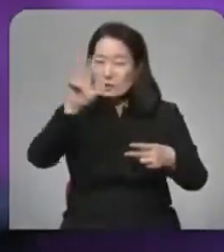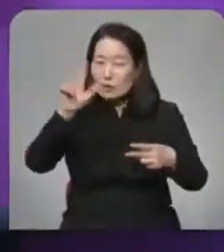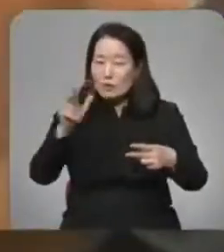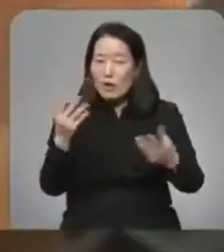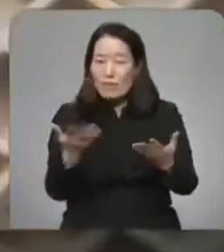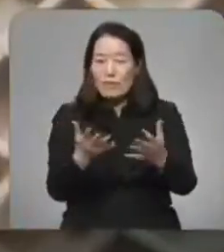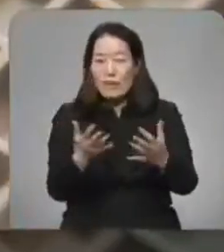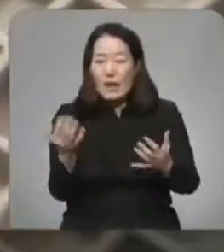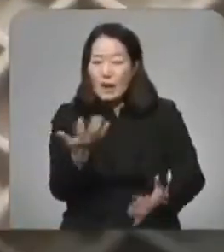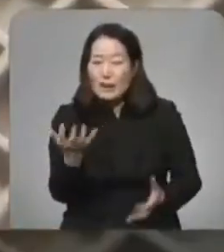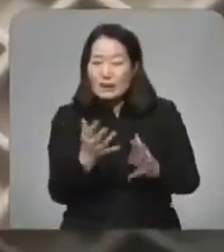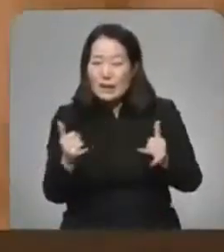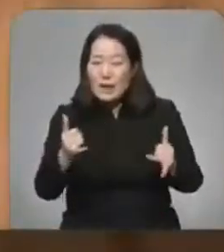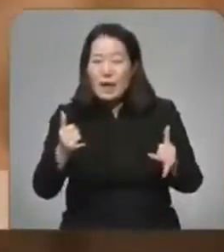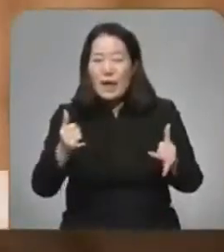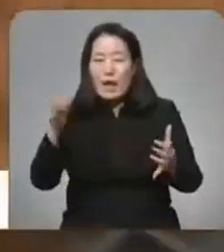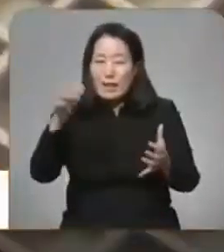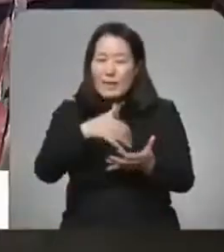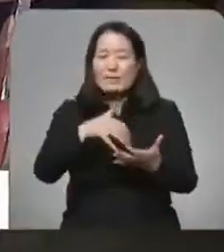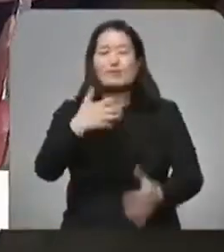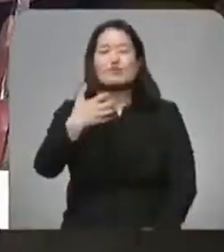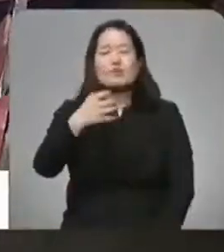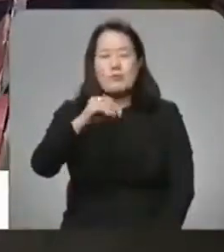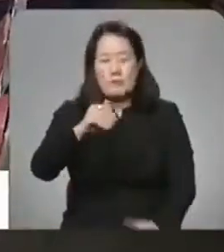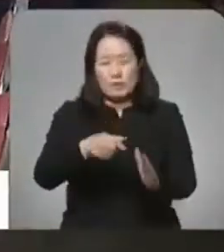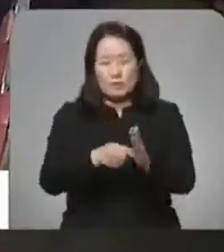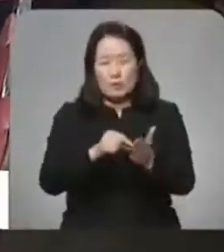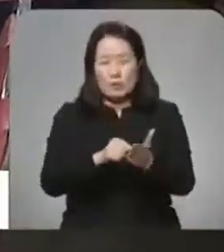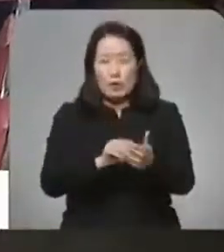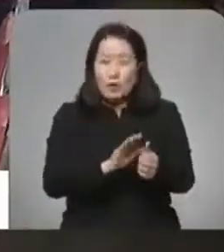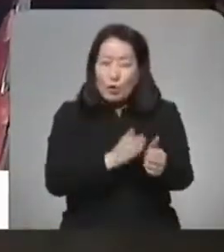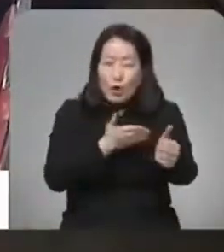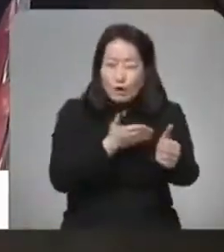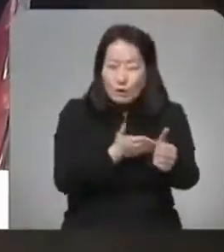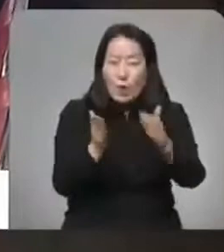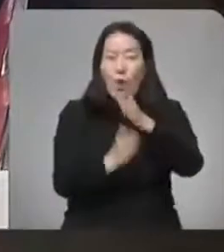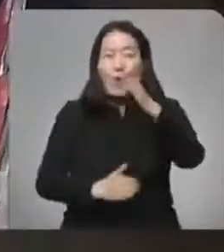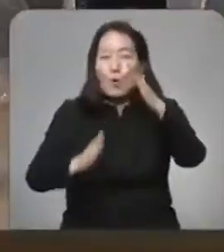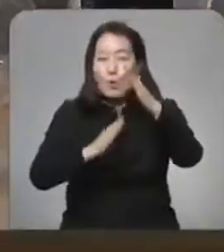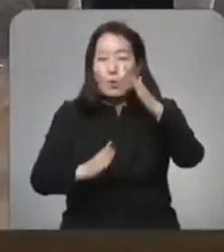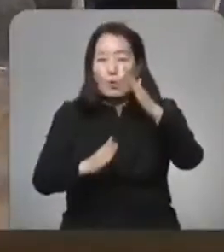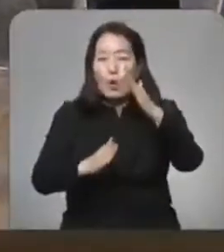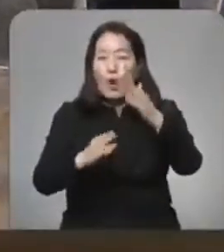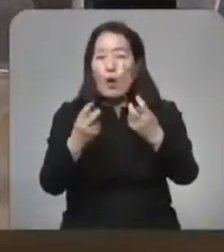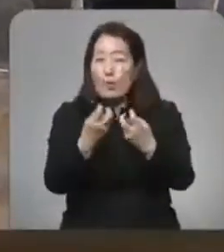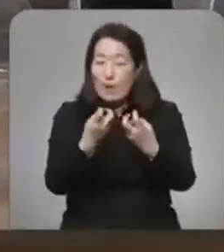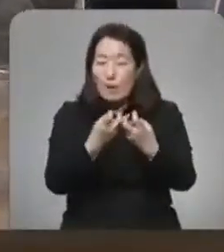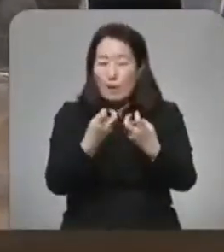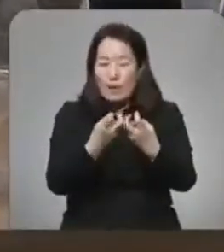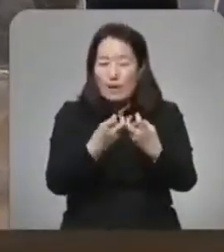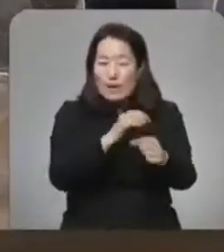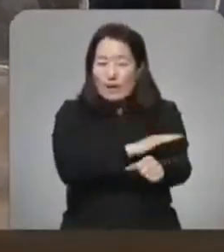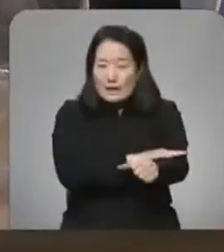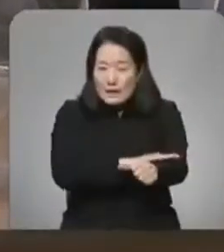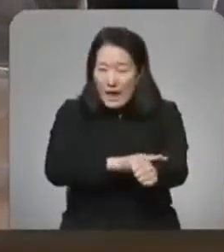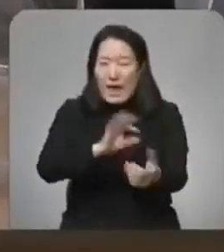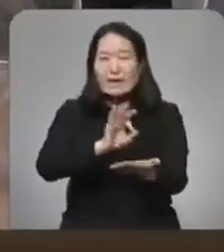환자는 90만 명 정도로 추정되고 있습니다. 치매 환자를 돕기 위한 공공후견인 제도가 정착할 수 있도록